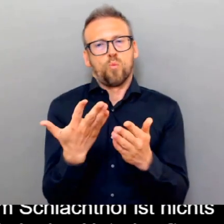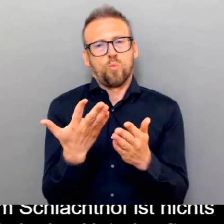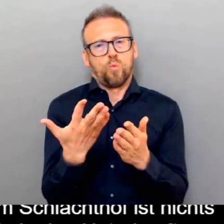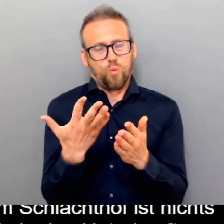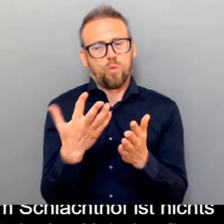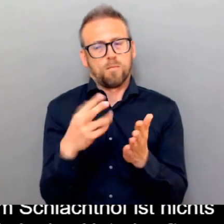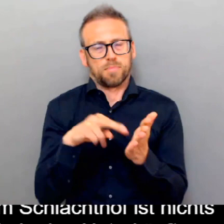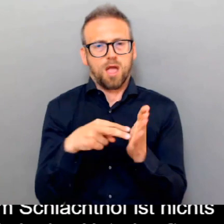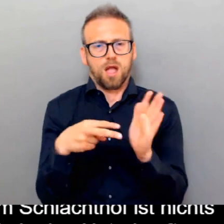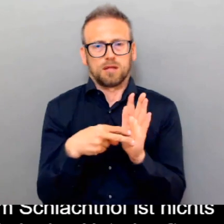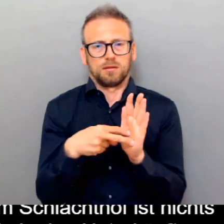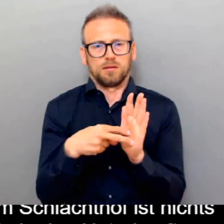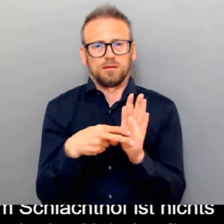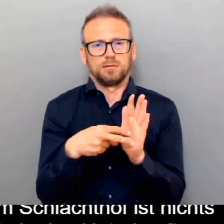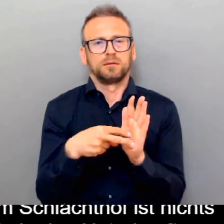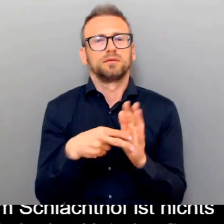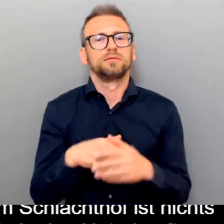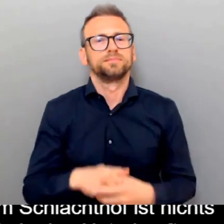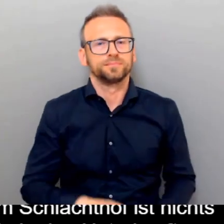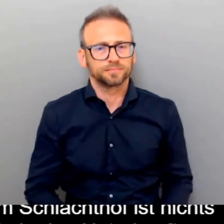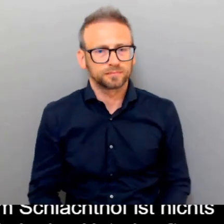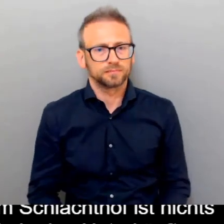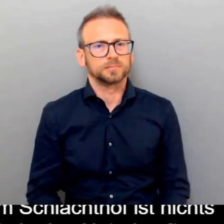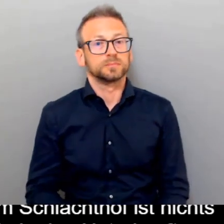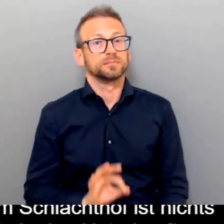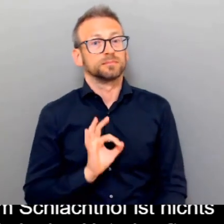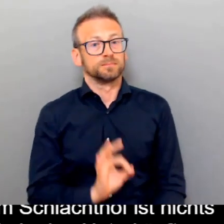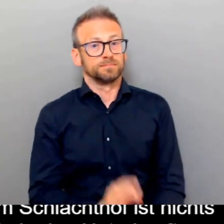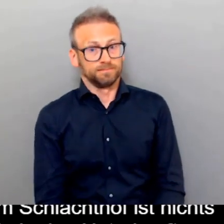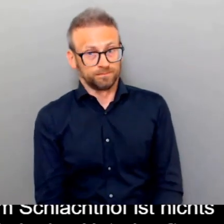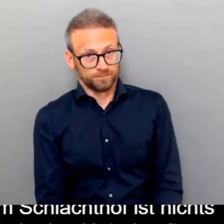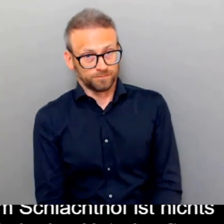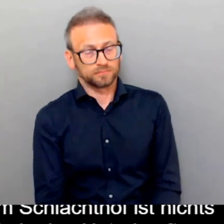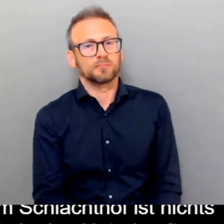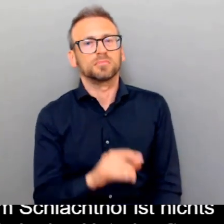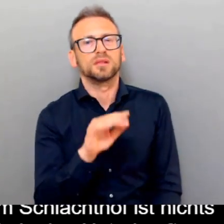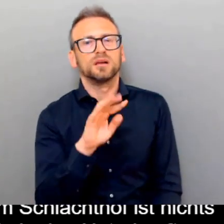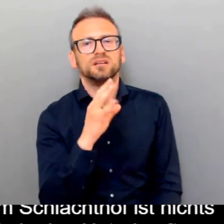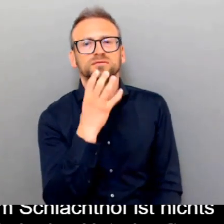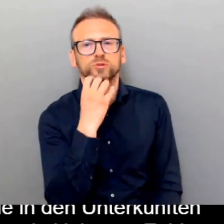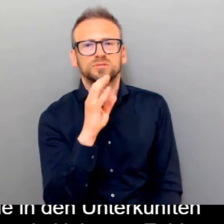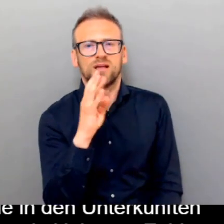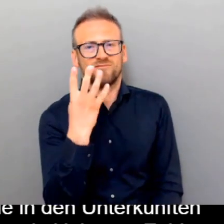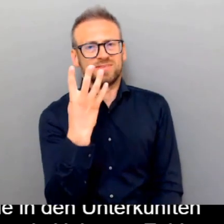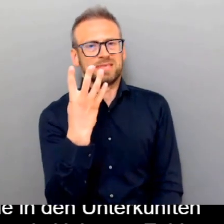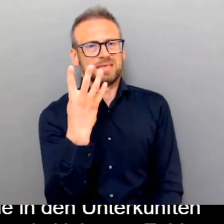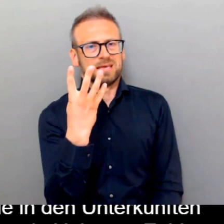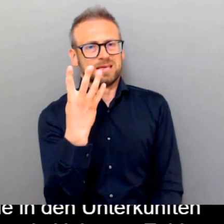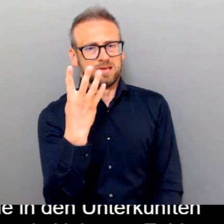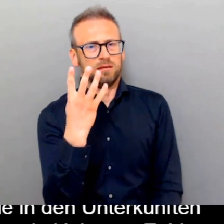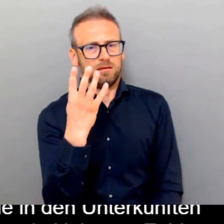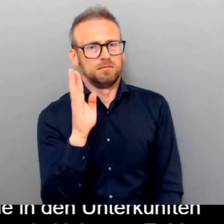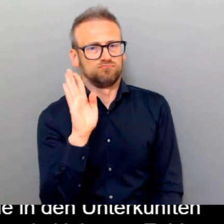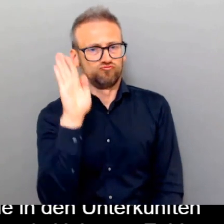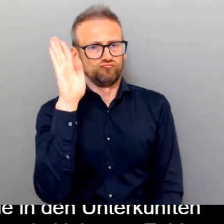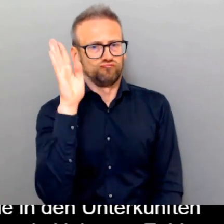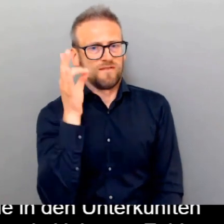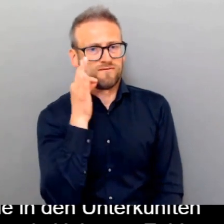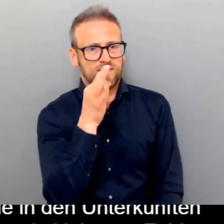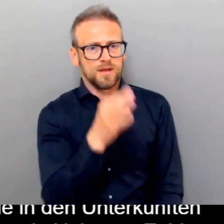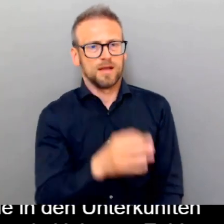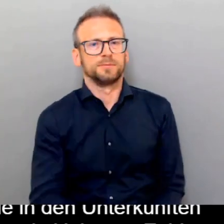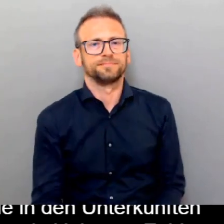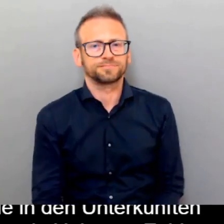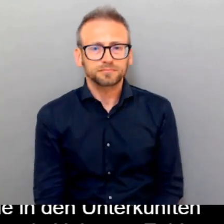Ich habe jetzt noch vier Wortmeldungen, dann würde ich die Runde schließen. Ich sage, wenn ich aufgeschrieben habe, Uli Bachmeier, Lisa Schnell, Andreas